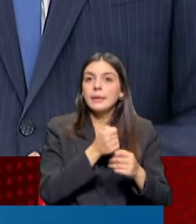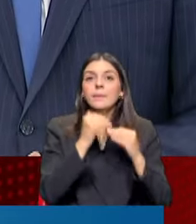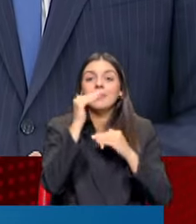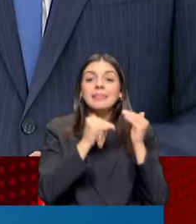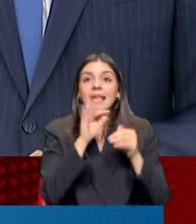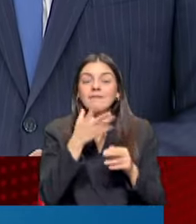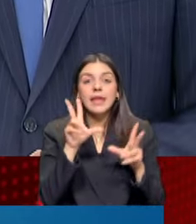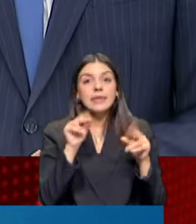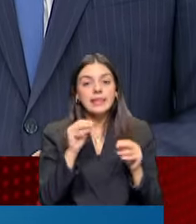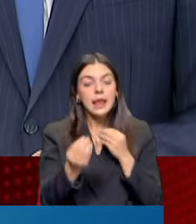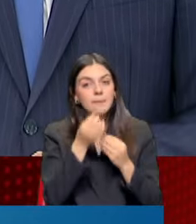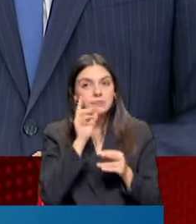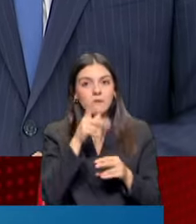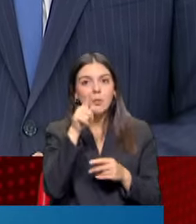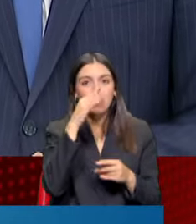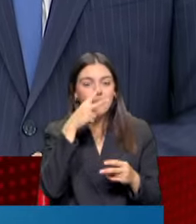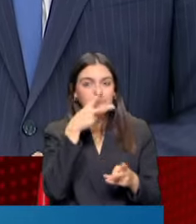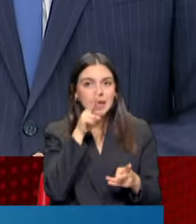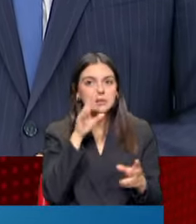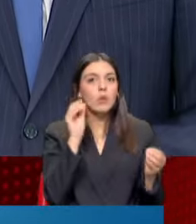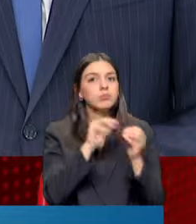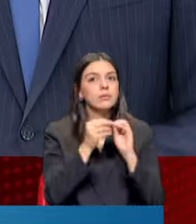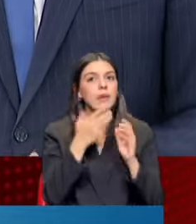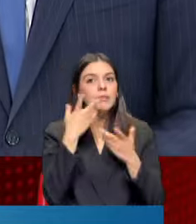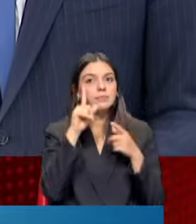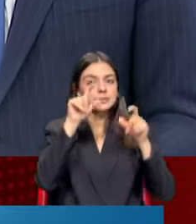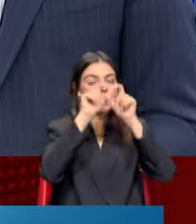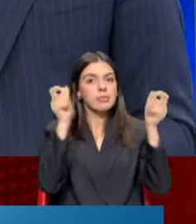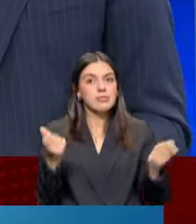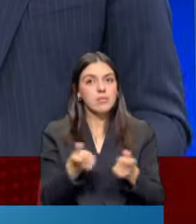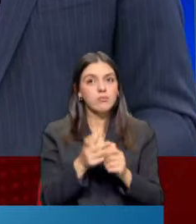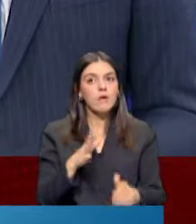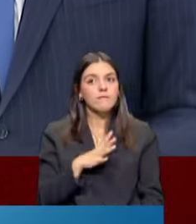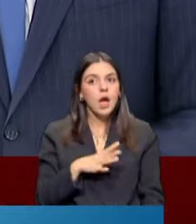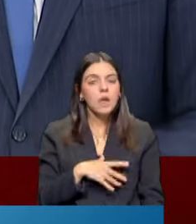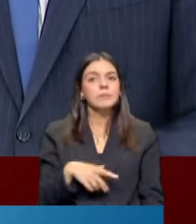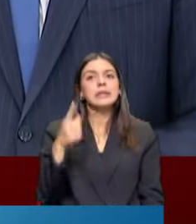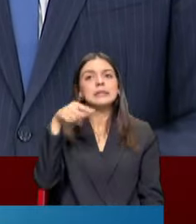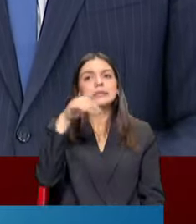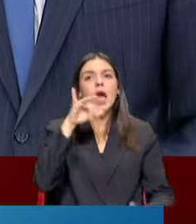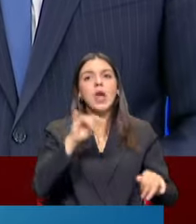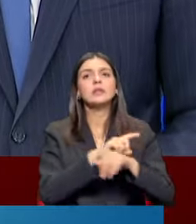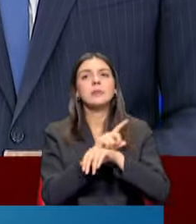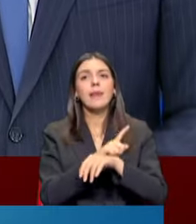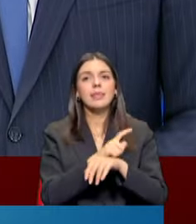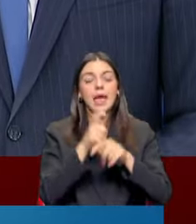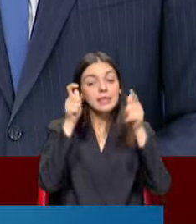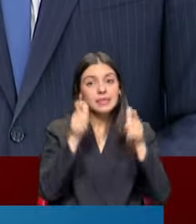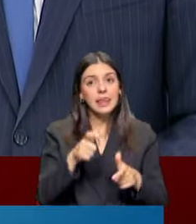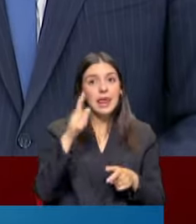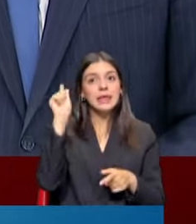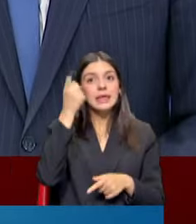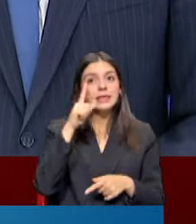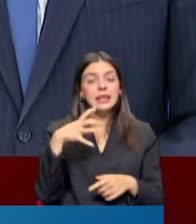yeterli beslenememe ve buna bağlı sorunlardan bahsettiğimiz bir tablo var. Siz aynı zamanda yerel iktidara sahip